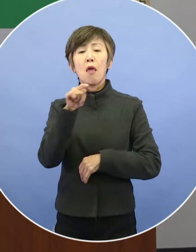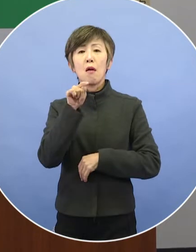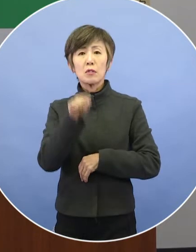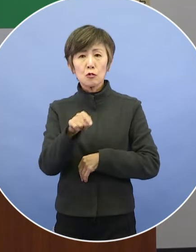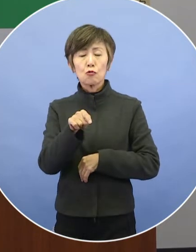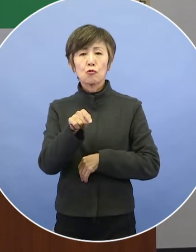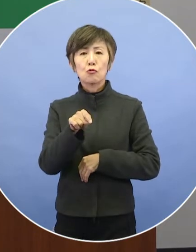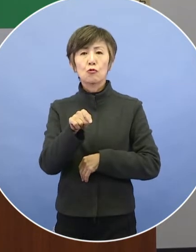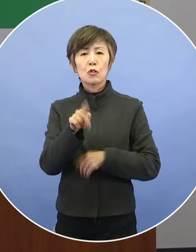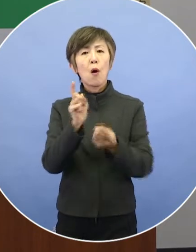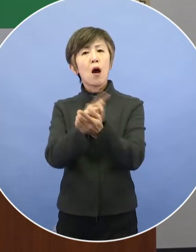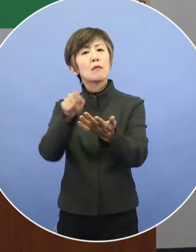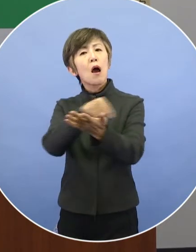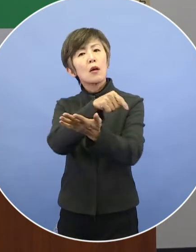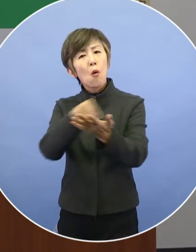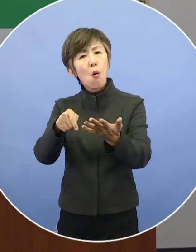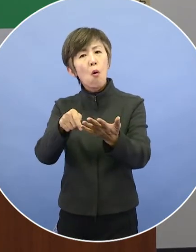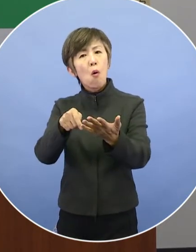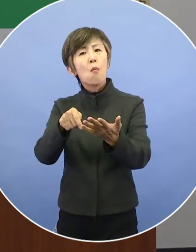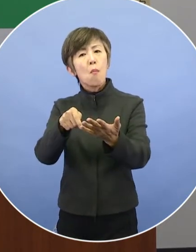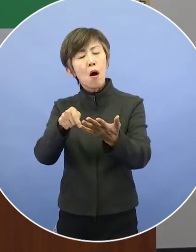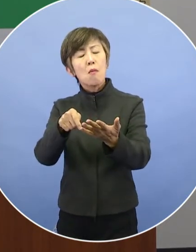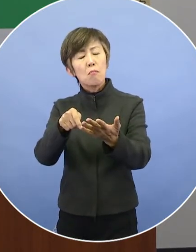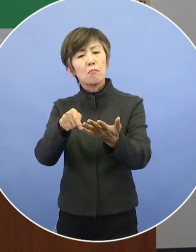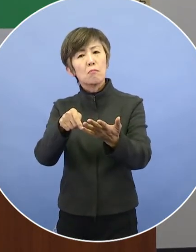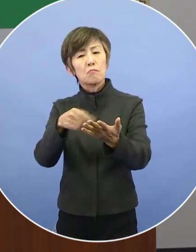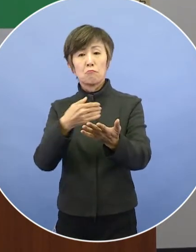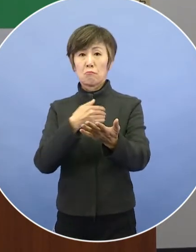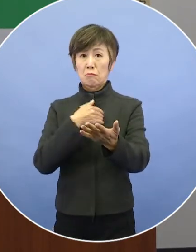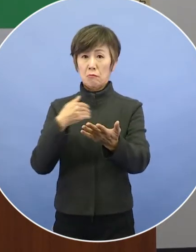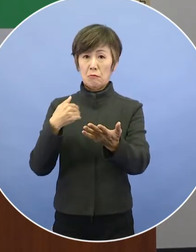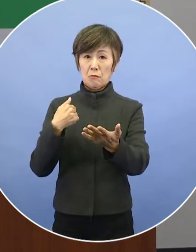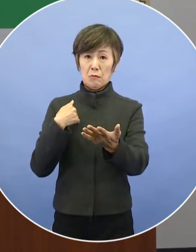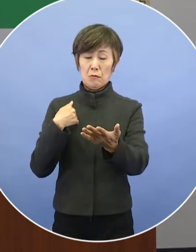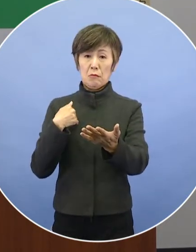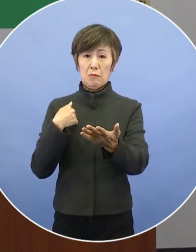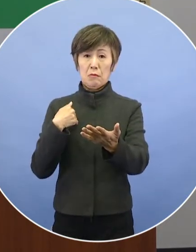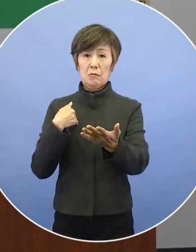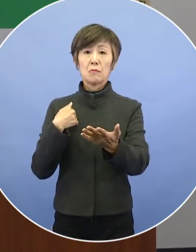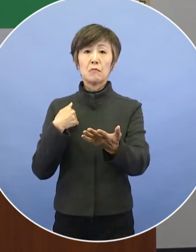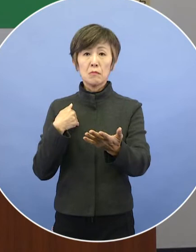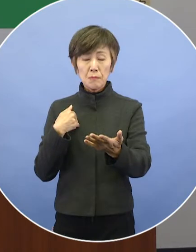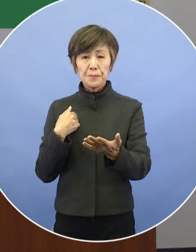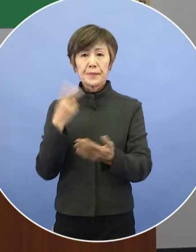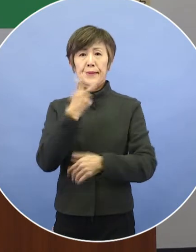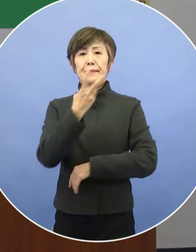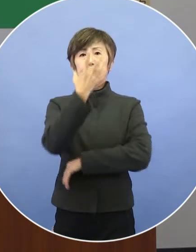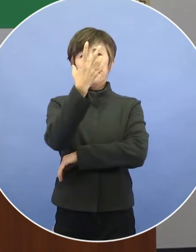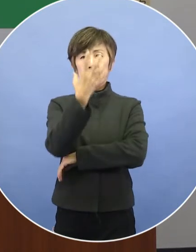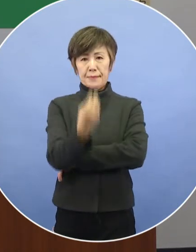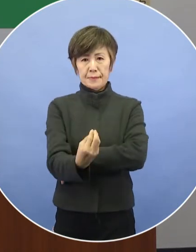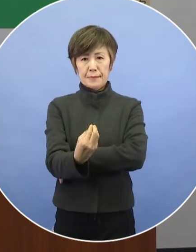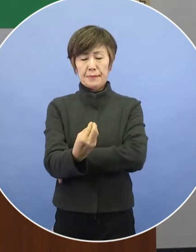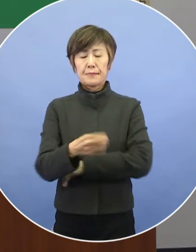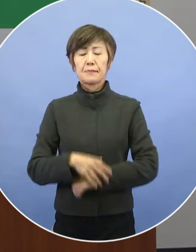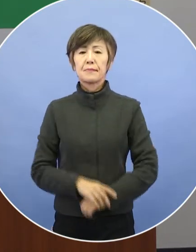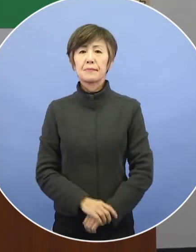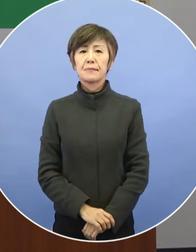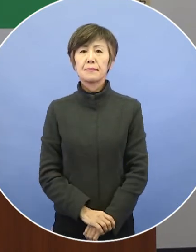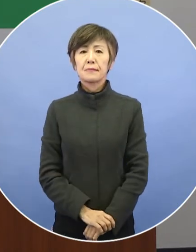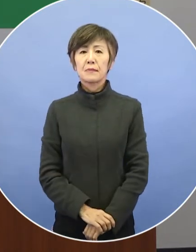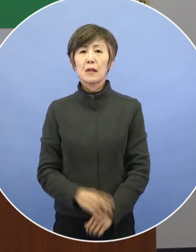平日あたりは十分十分というかなんとかこなせるそういうようなことが確認ができております